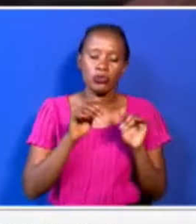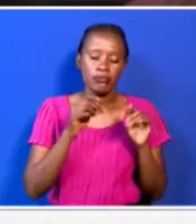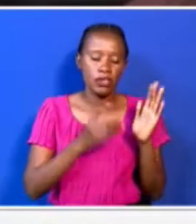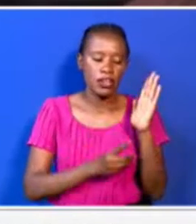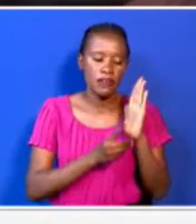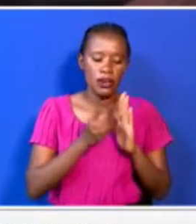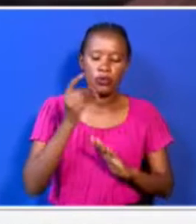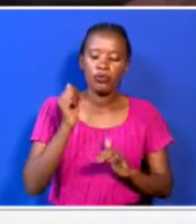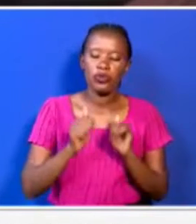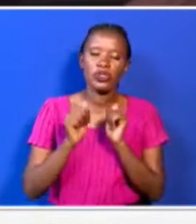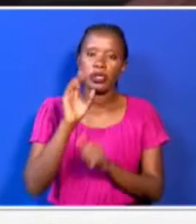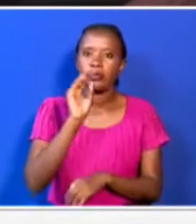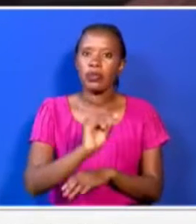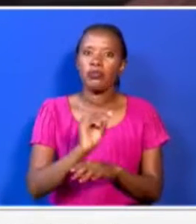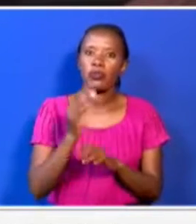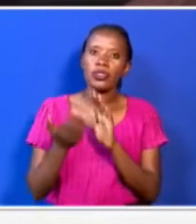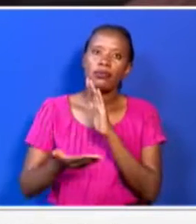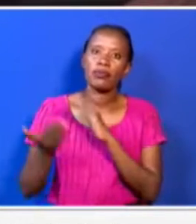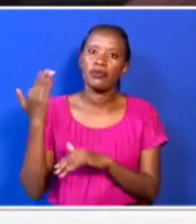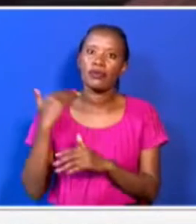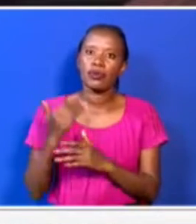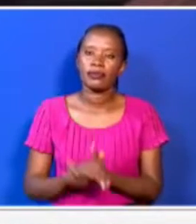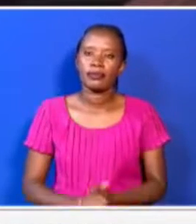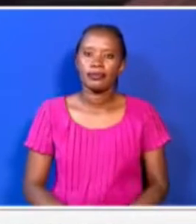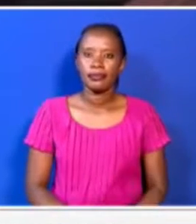Ile tuliweka inaitwa reserve price.